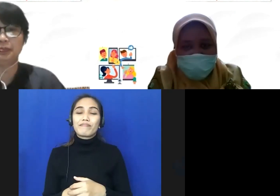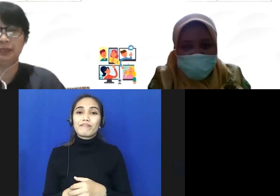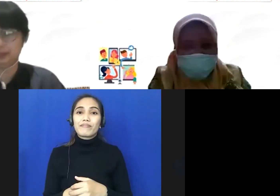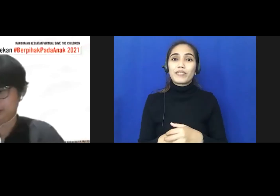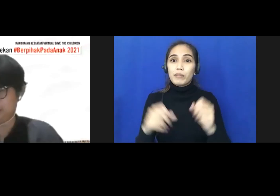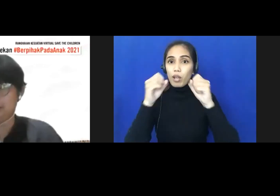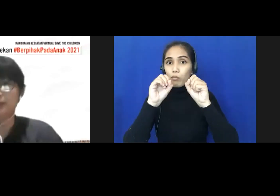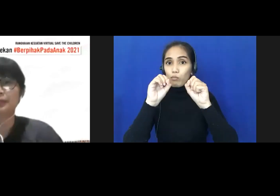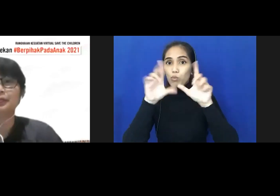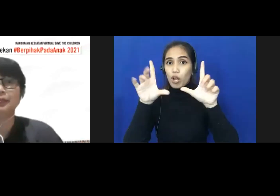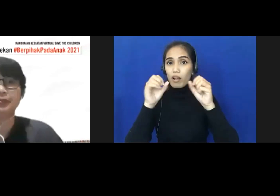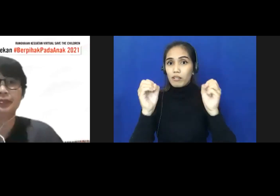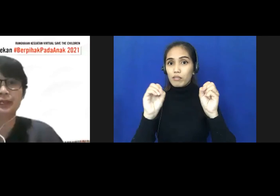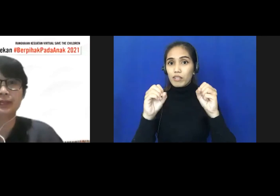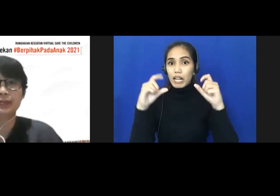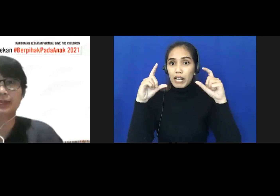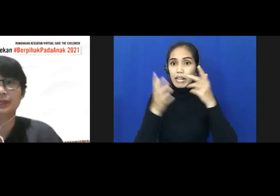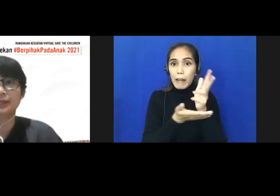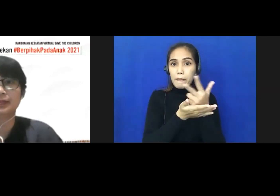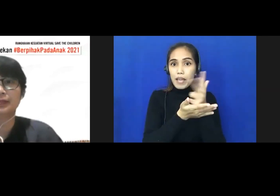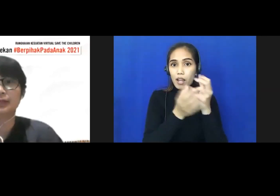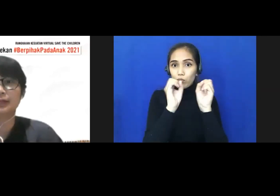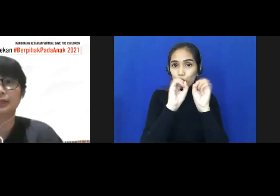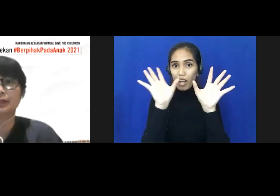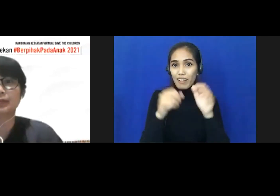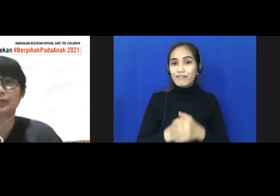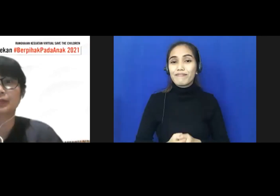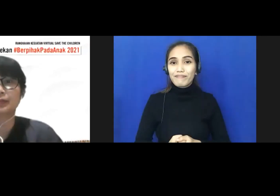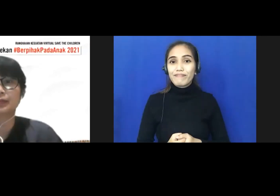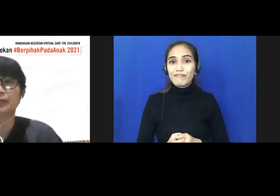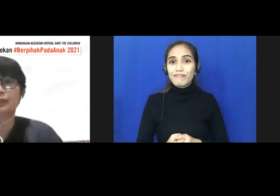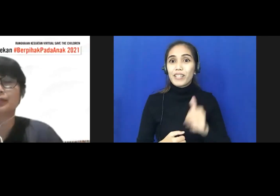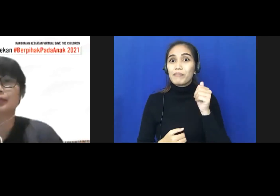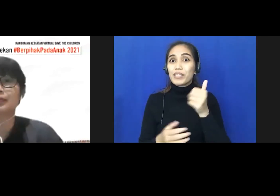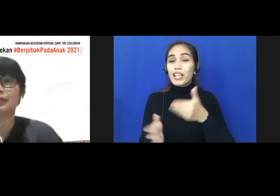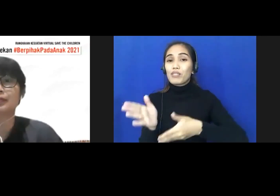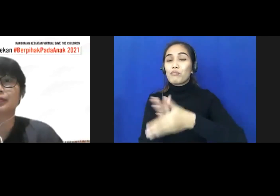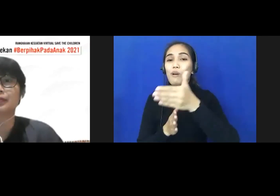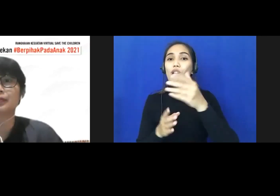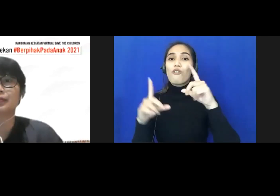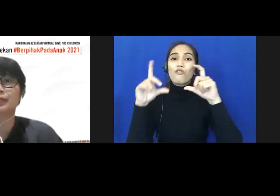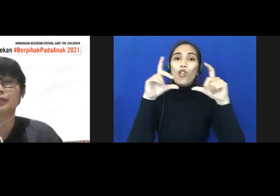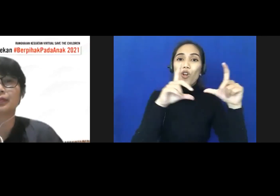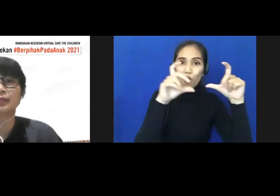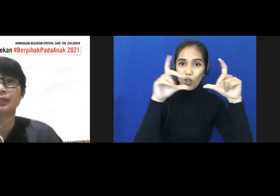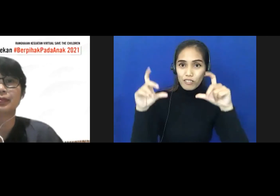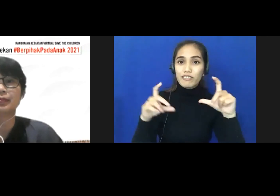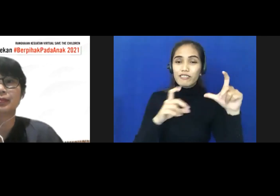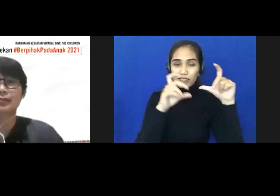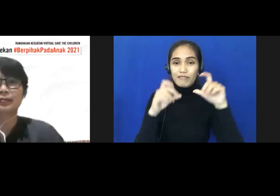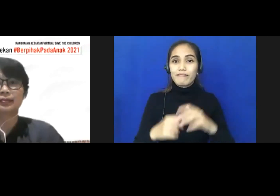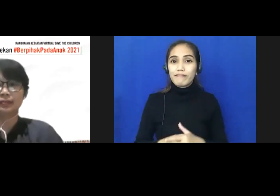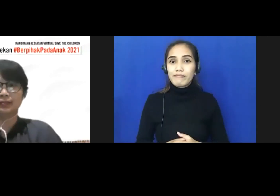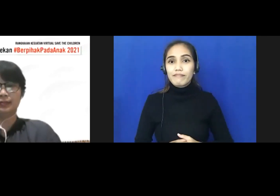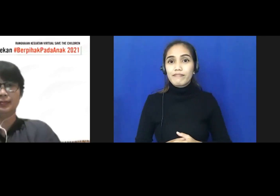kameranya dinyalakan, mungkin Mbak host dalam bentuk galeri, jadi biar semuanya bisa foto. Host bisa minta bantu